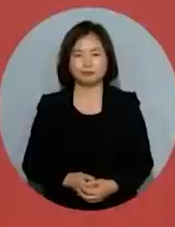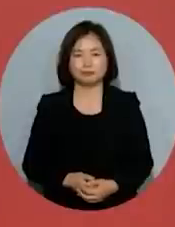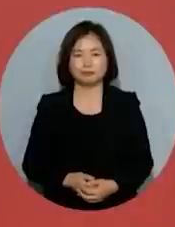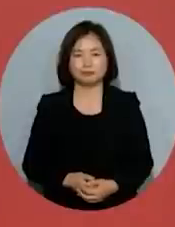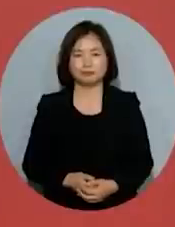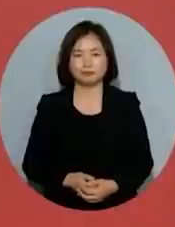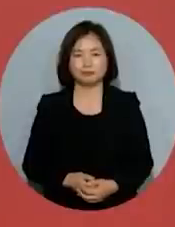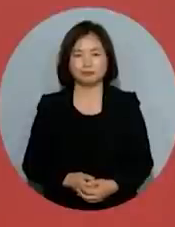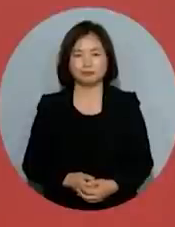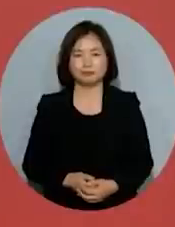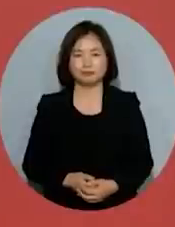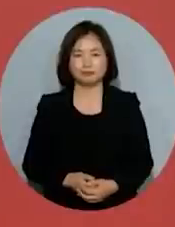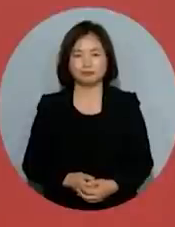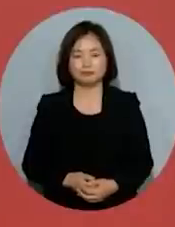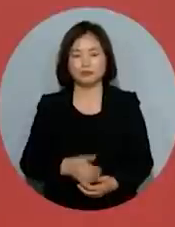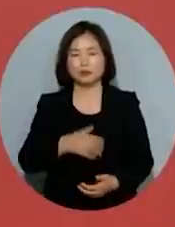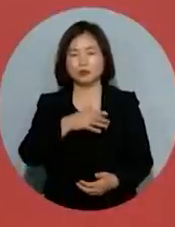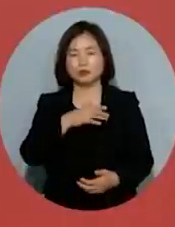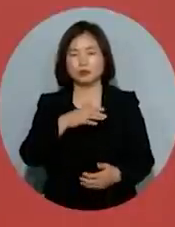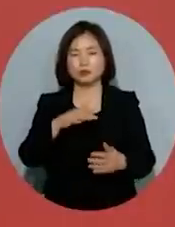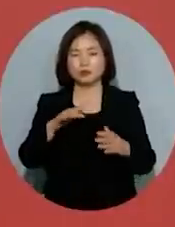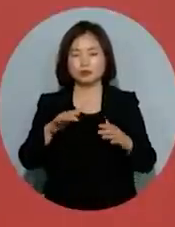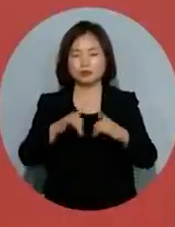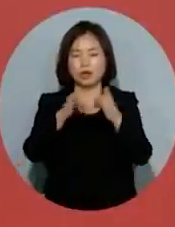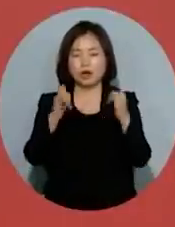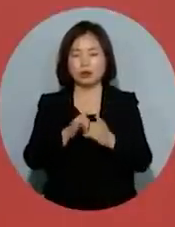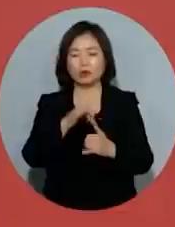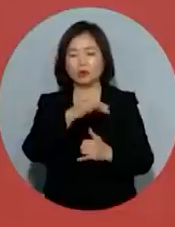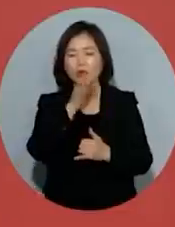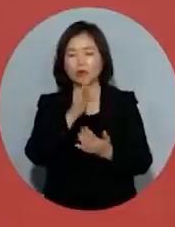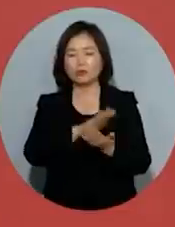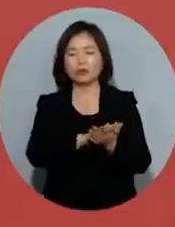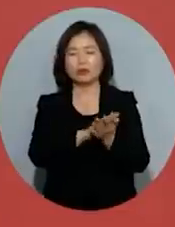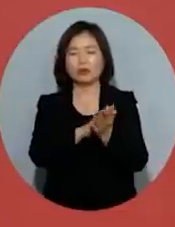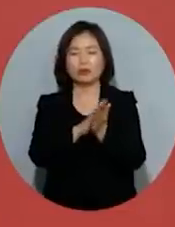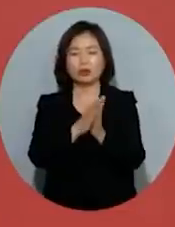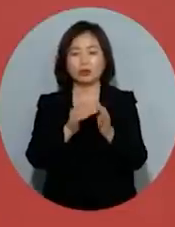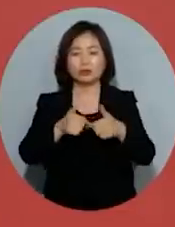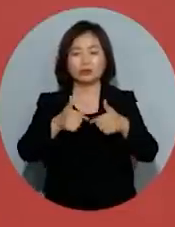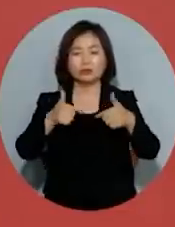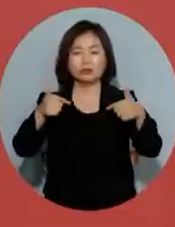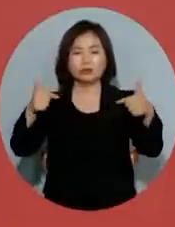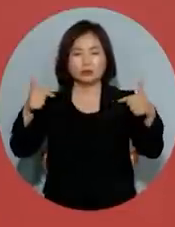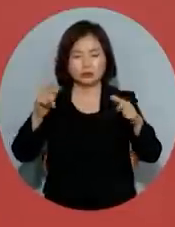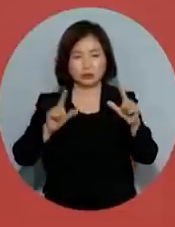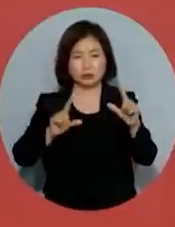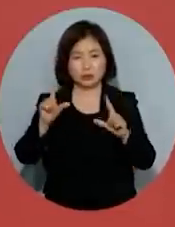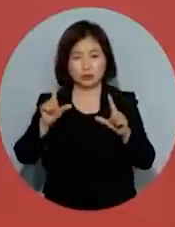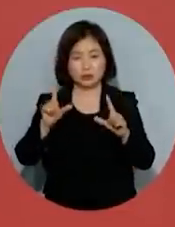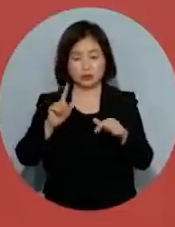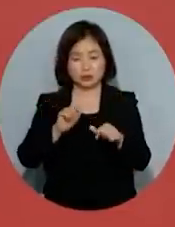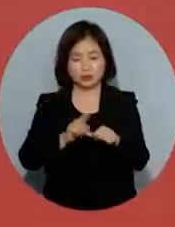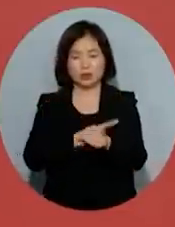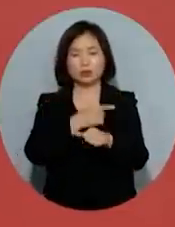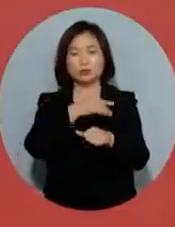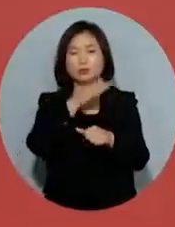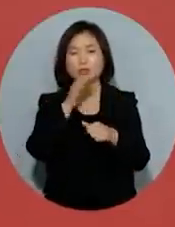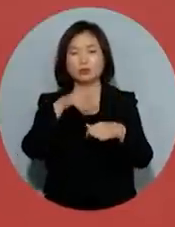사실 고령화 사회 가면서 우리가 이제 노인